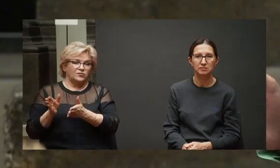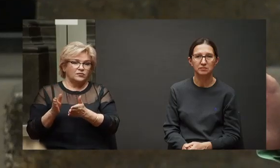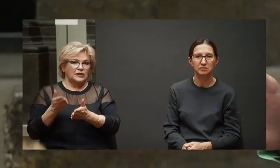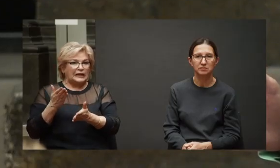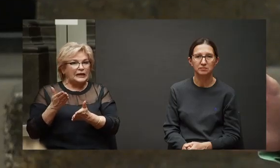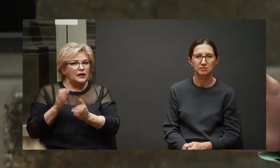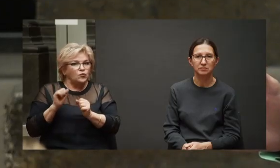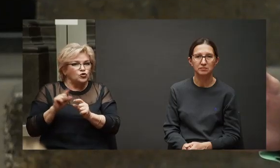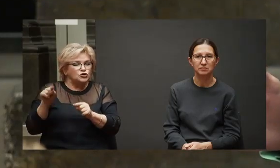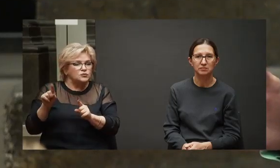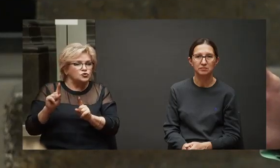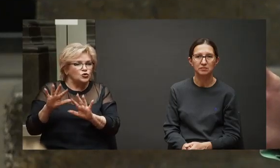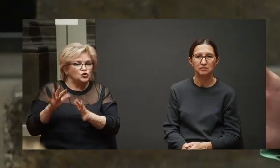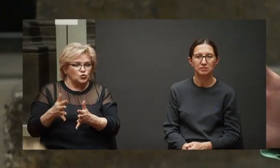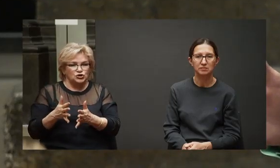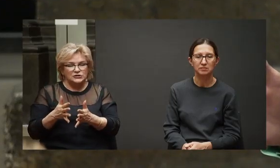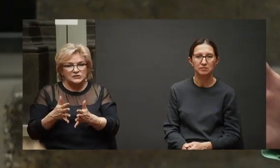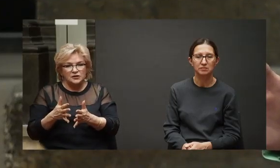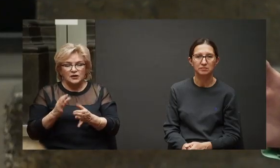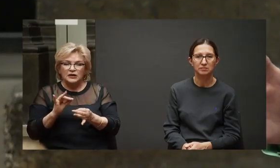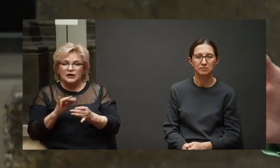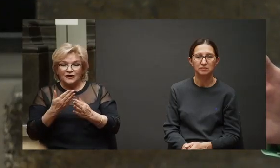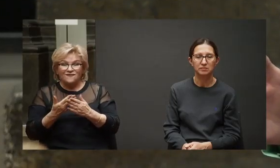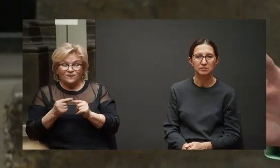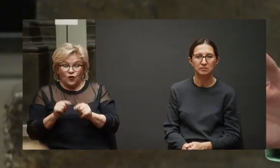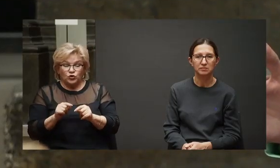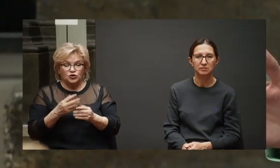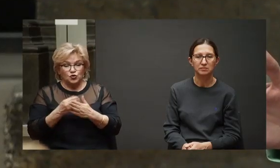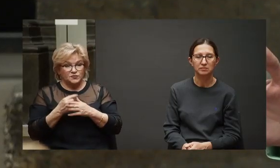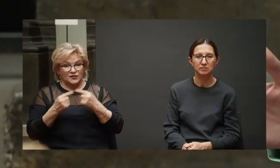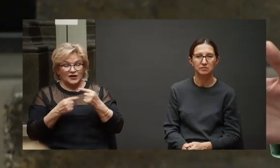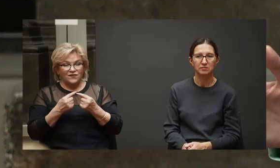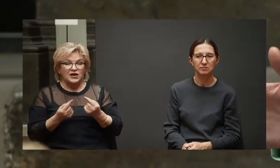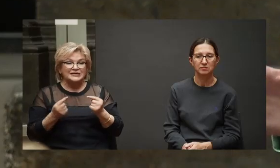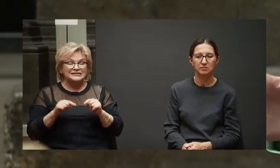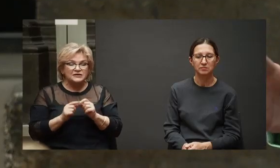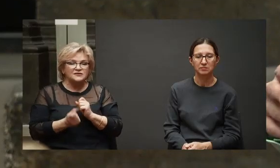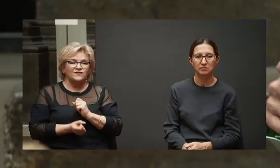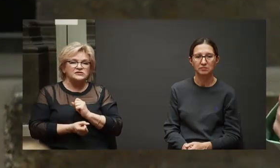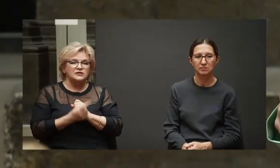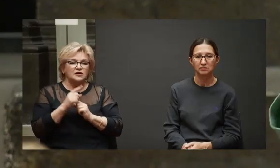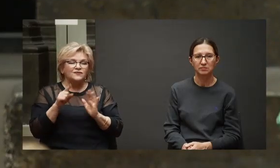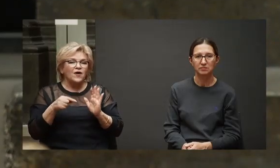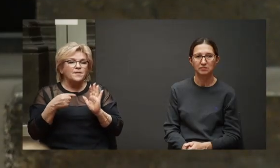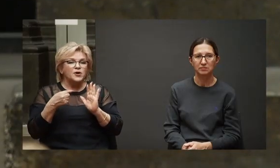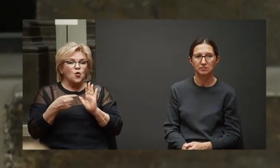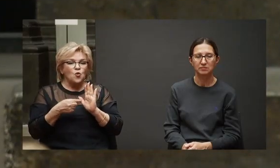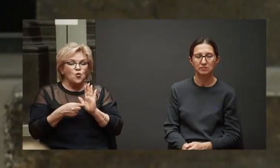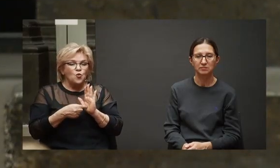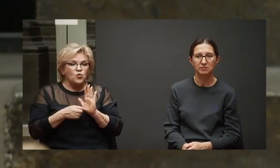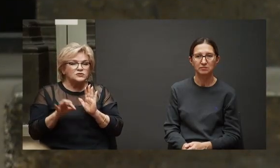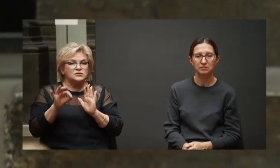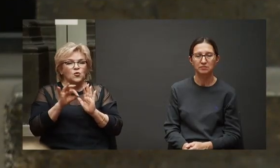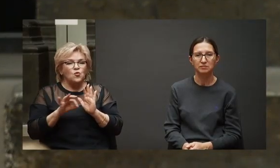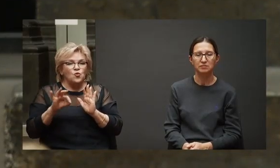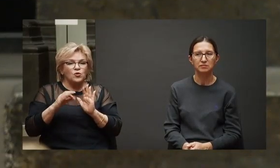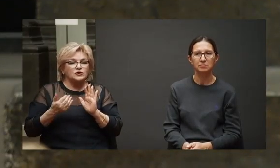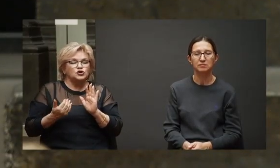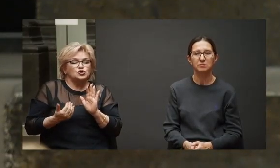Или может. И, собственно говоря, здесь вот возникает вопрос о